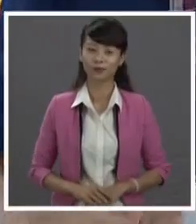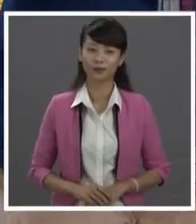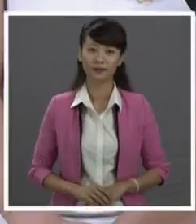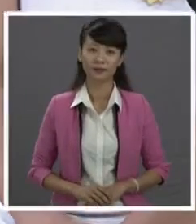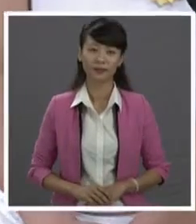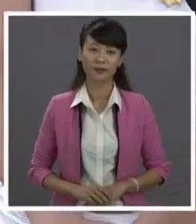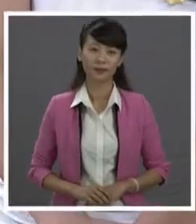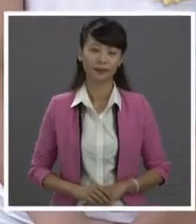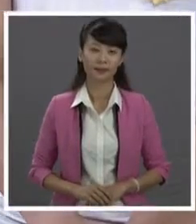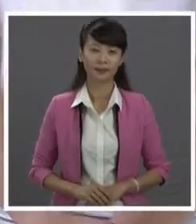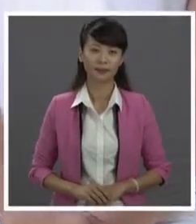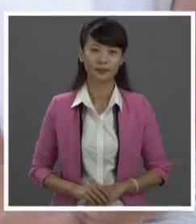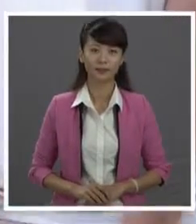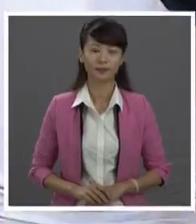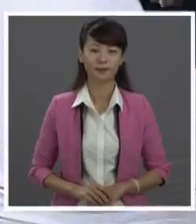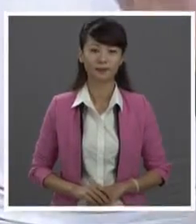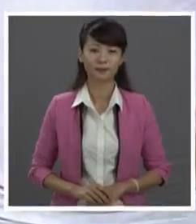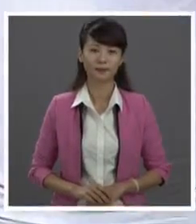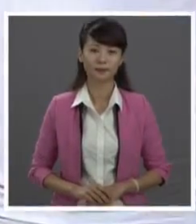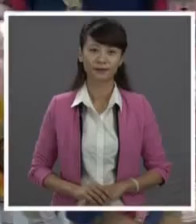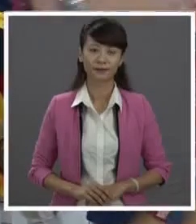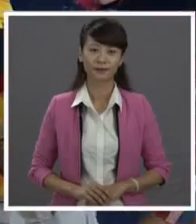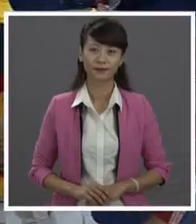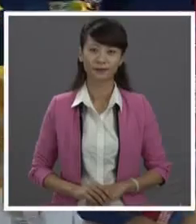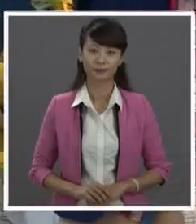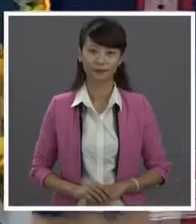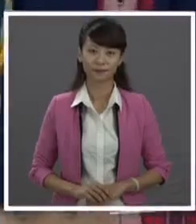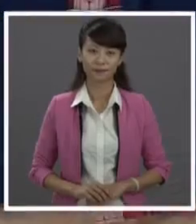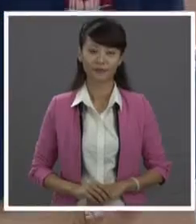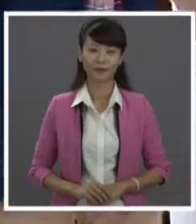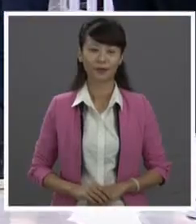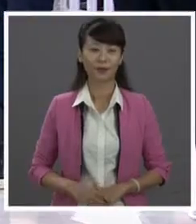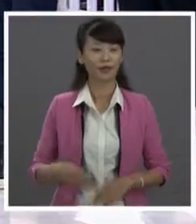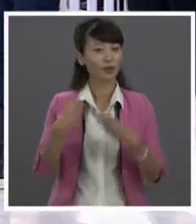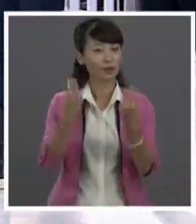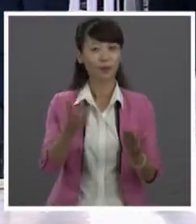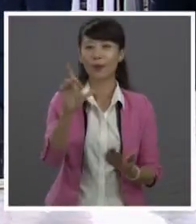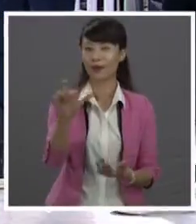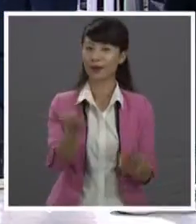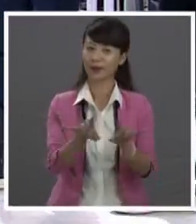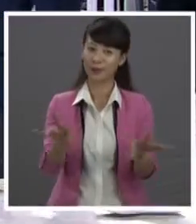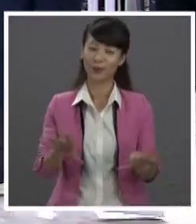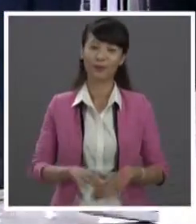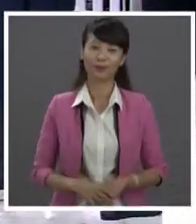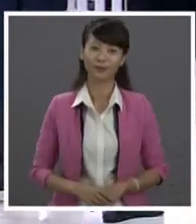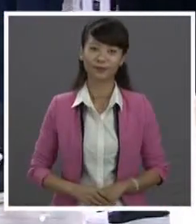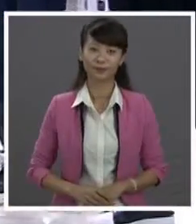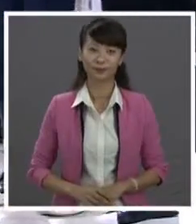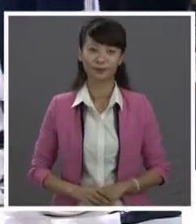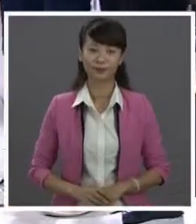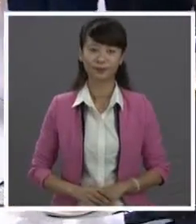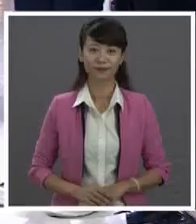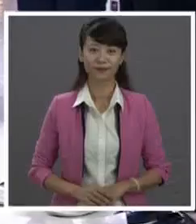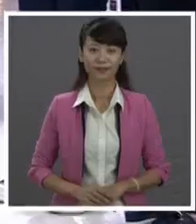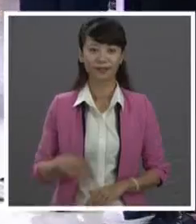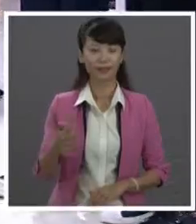对， 小五， 小， 我以为五三呢。 他们要给我们送礼物，对不对？ 那么好，哎， 哎呦，很